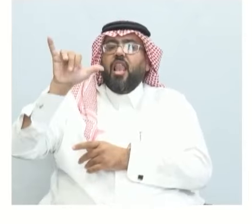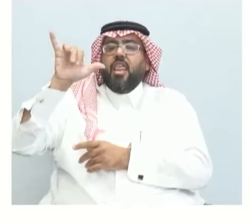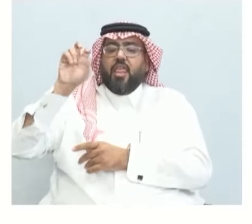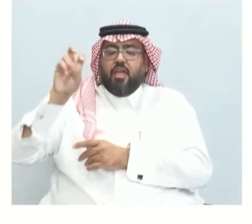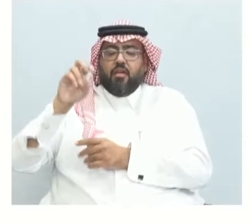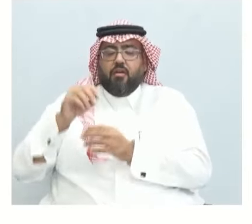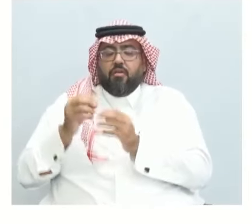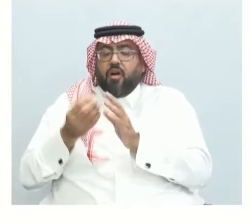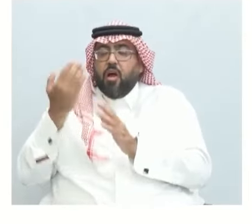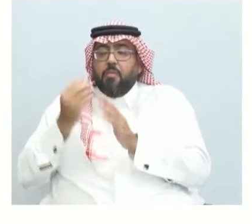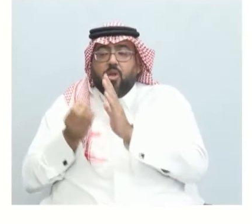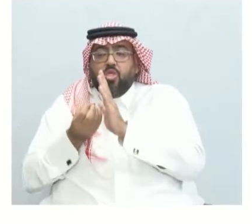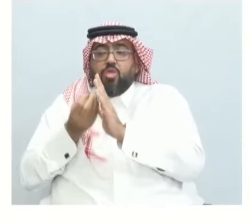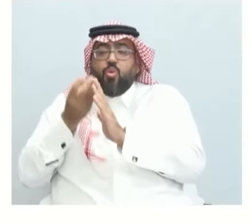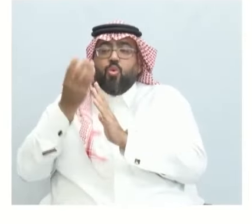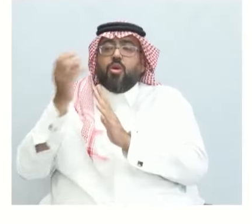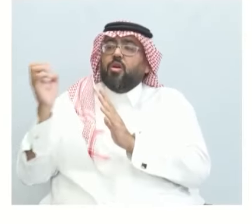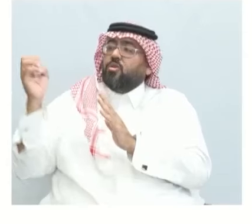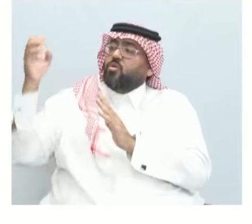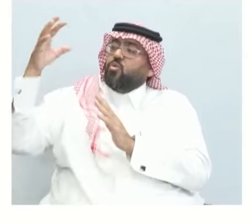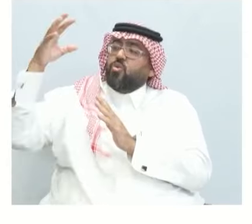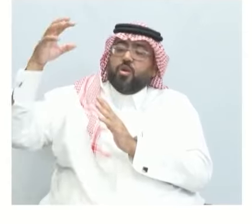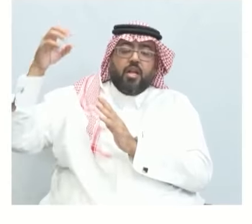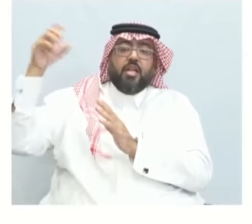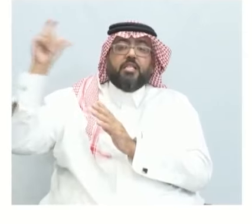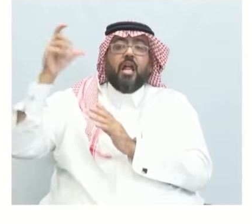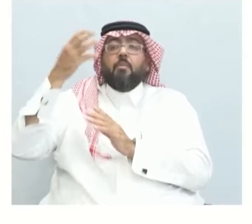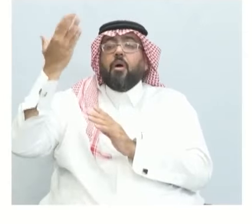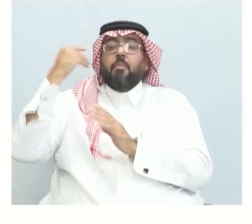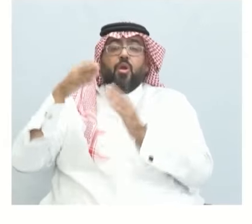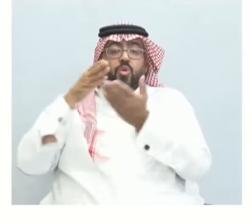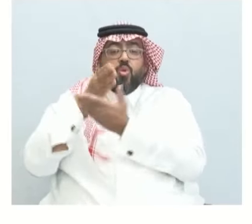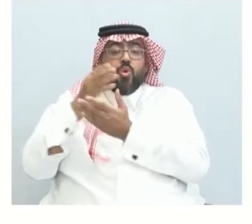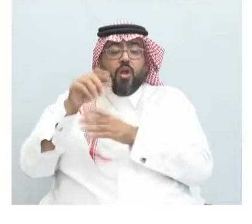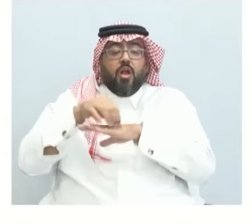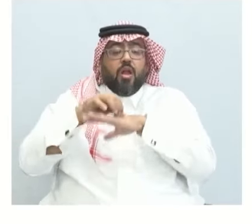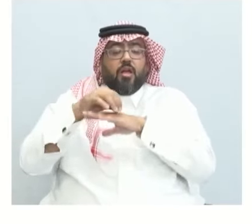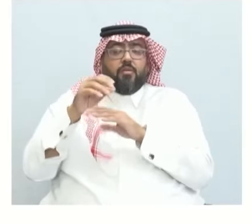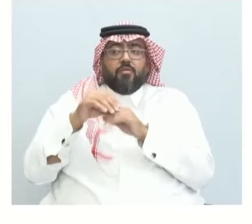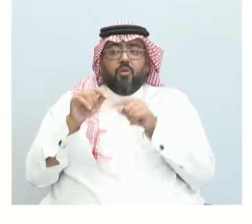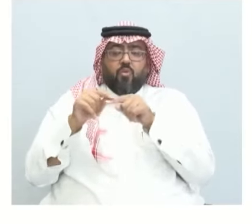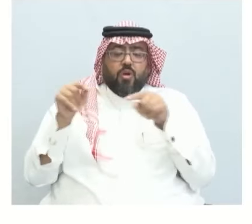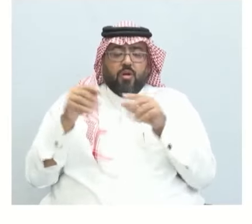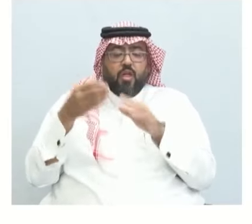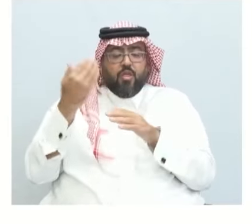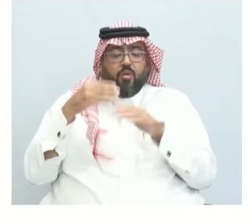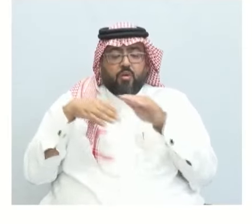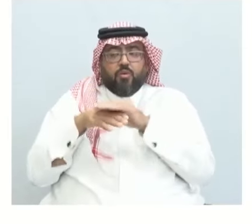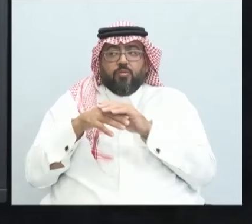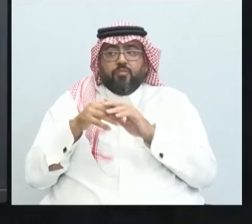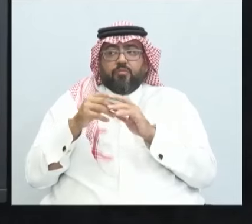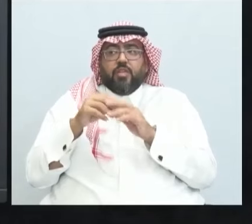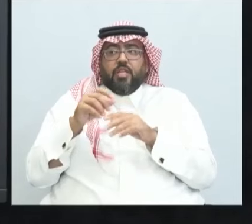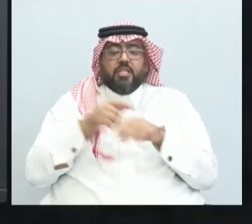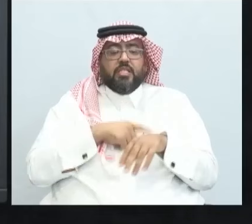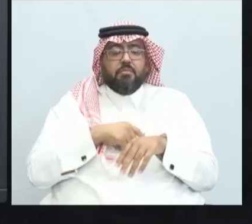وشيوع نوره وما احدثه من تغيير في العرب اذا تسميه عصر الجاهلي مقصود به الفتره التي سبقت الاسلام وسماها